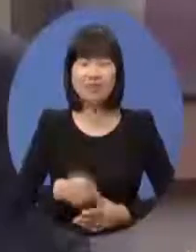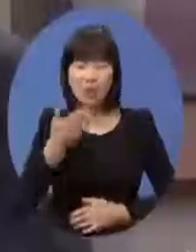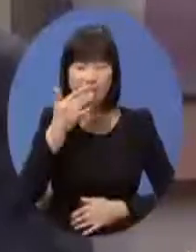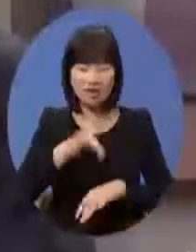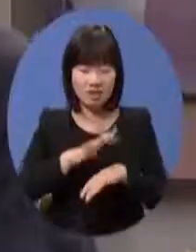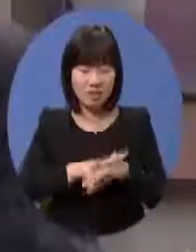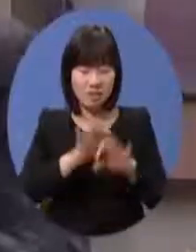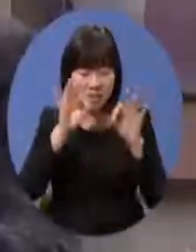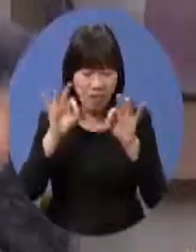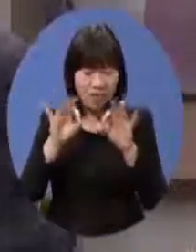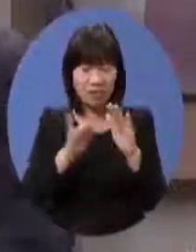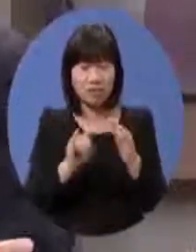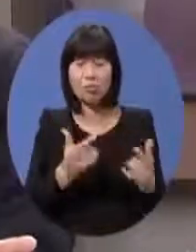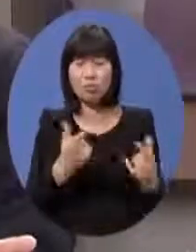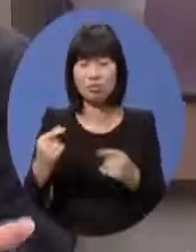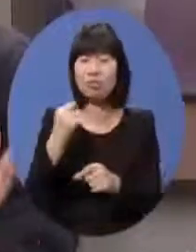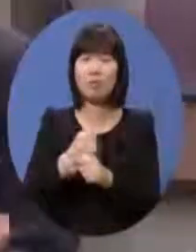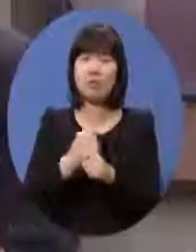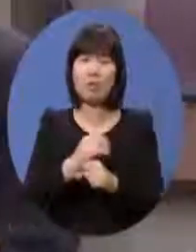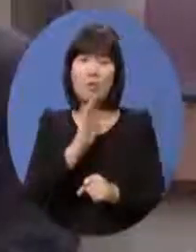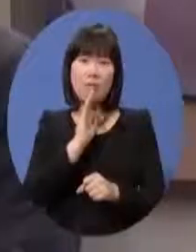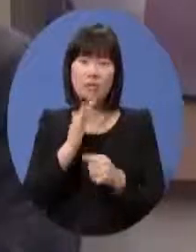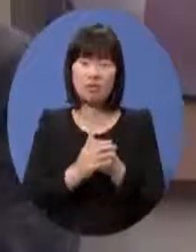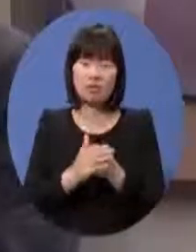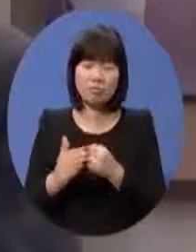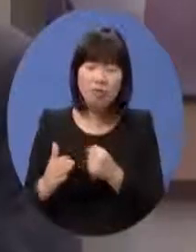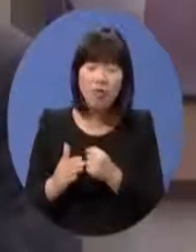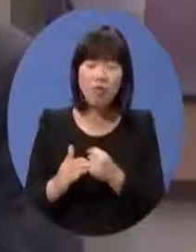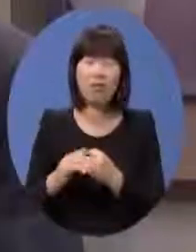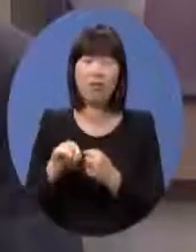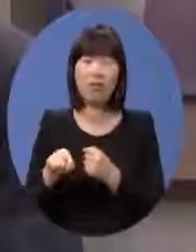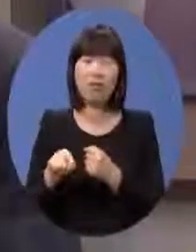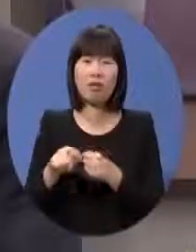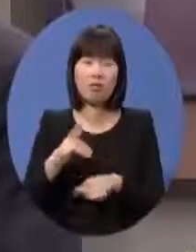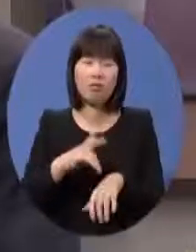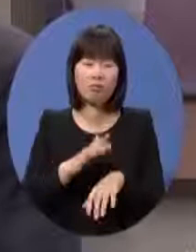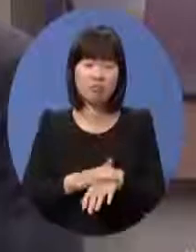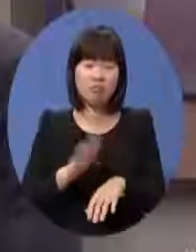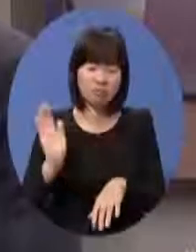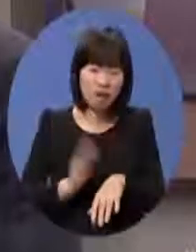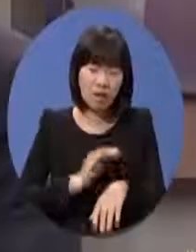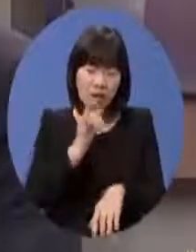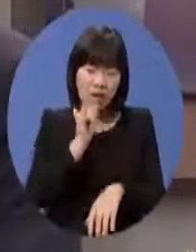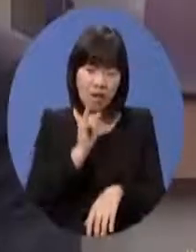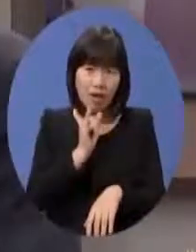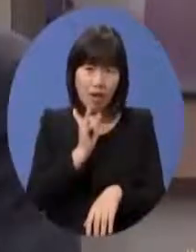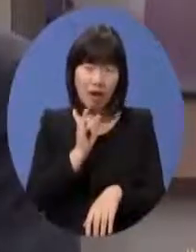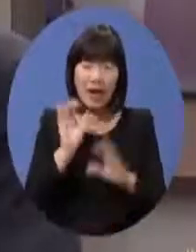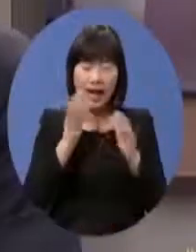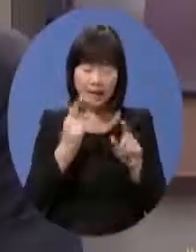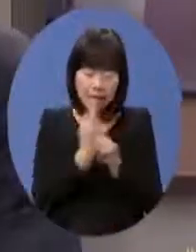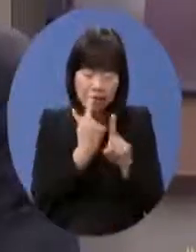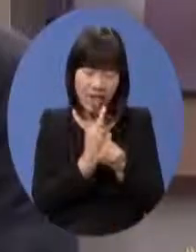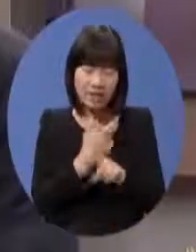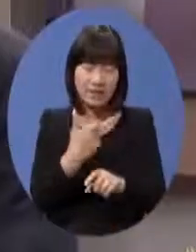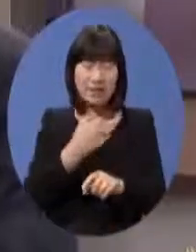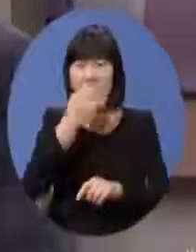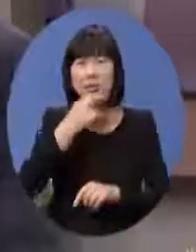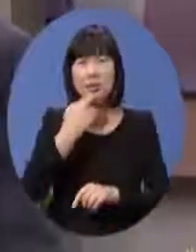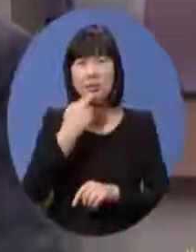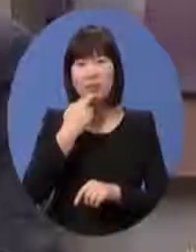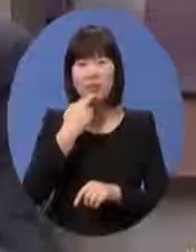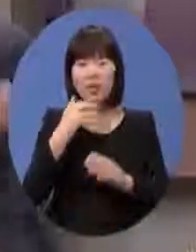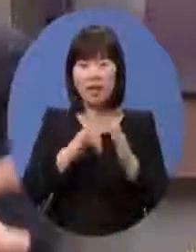식습관이라는 것은 가족이 다 만드는 겁니다. 그렇기 때문에 이걸 갖다가 식습관이 잘못된 애를 갖다가 고치려고 아기를 고치려고 하는 것은 큰 의미가 없습니다. 네.